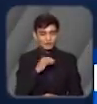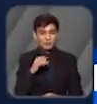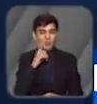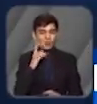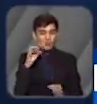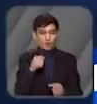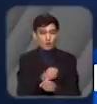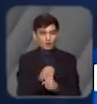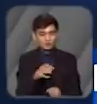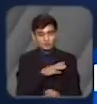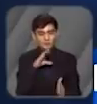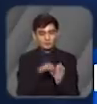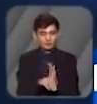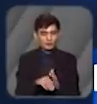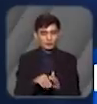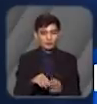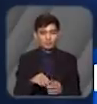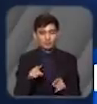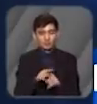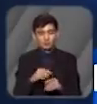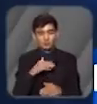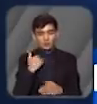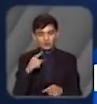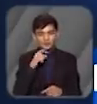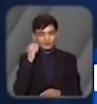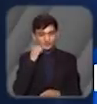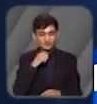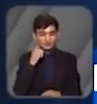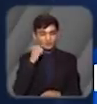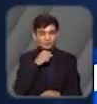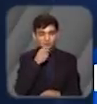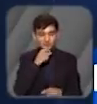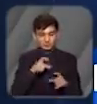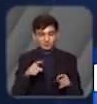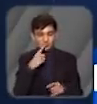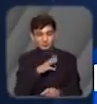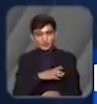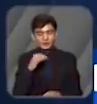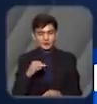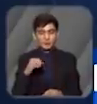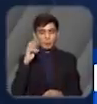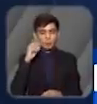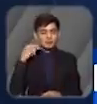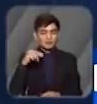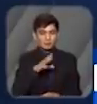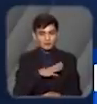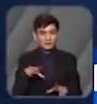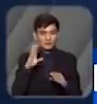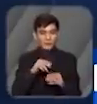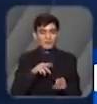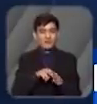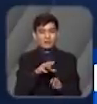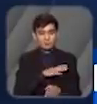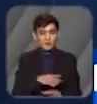істі болып кетпесе екен деген тілектерін жеткізді. Президент осы қайғылы оқиға ел беделіне нұқсан келтіргенін айтып, барлық